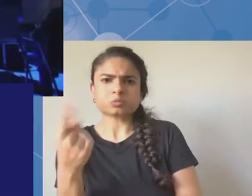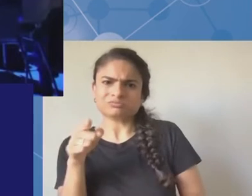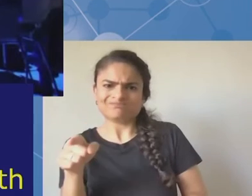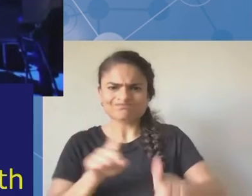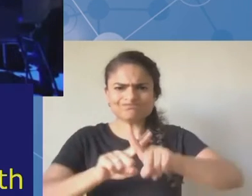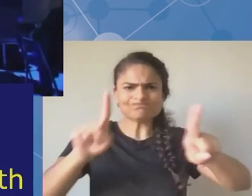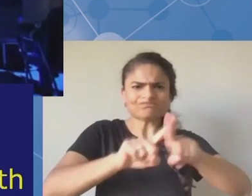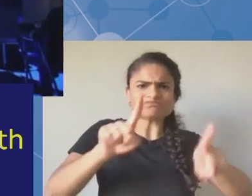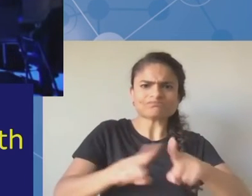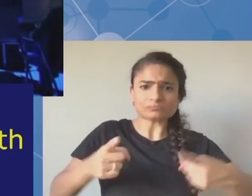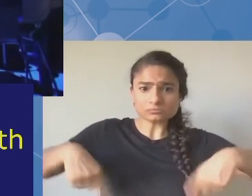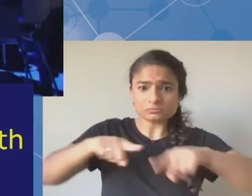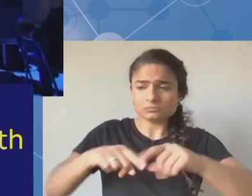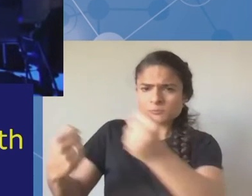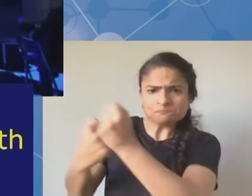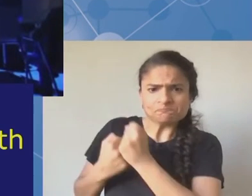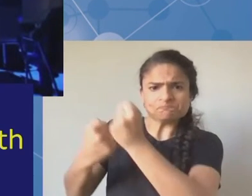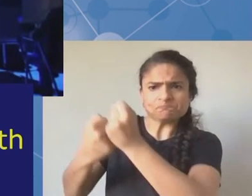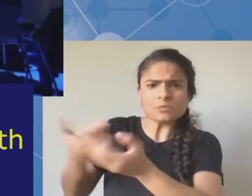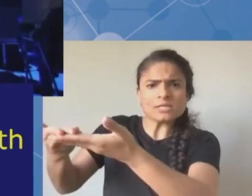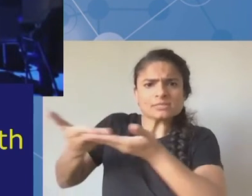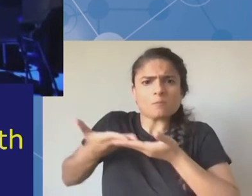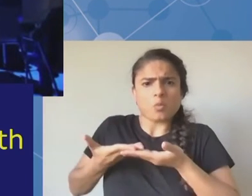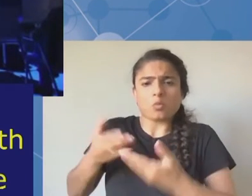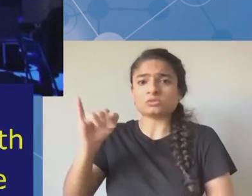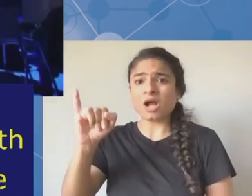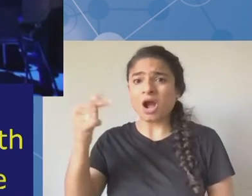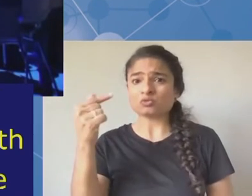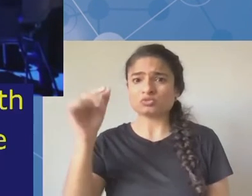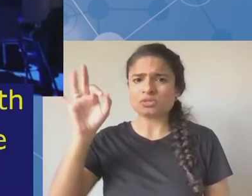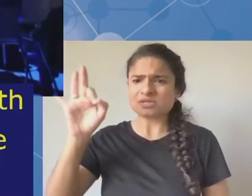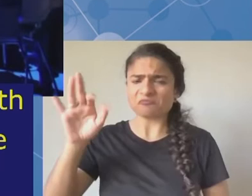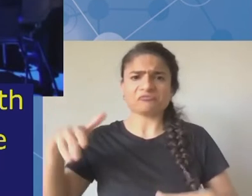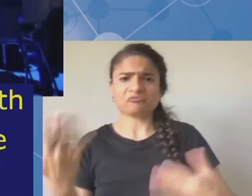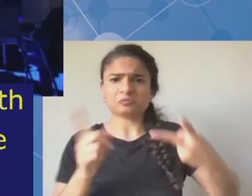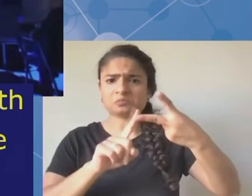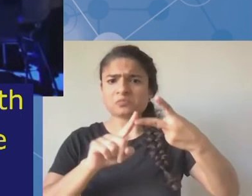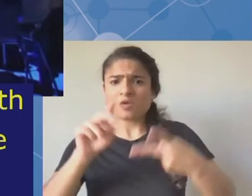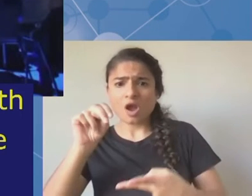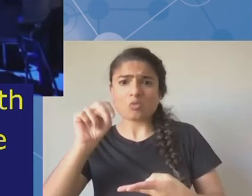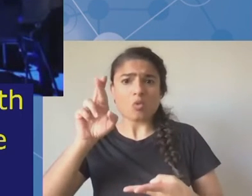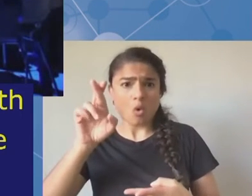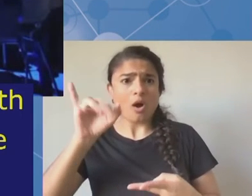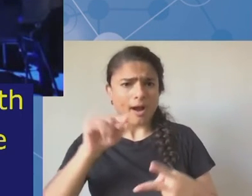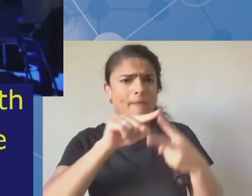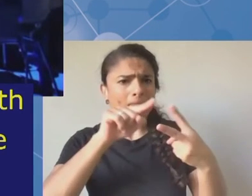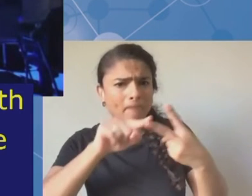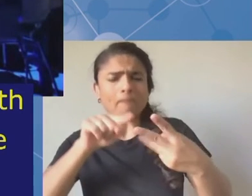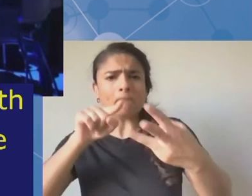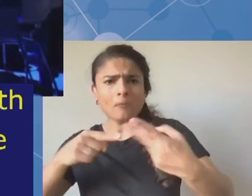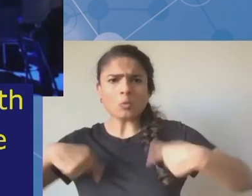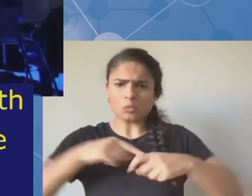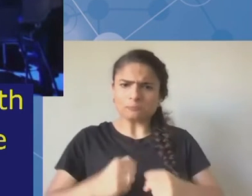быстро не закончится. Возможно, больше поддержки со стороны секретариата IGF здесь было бы